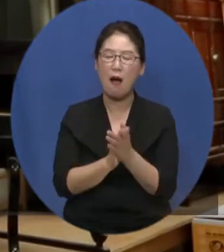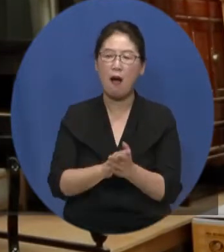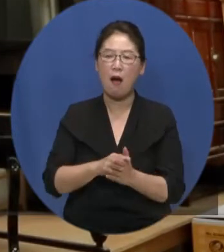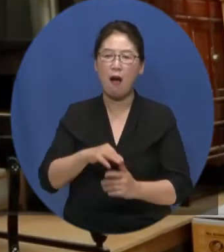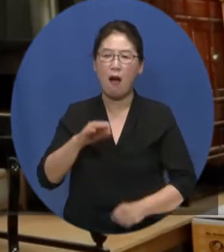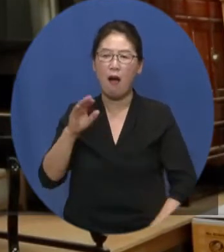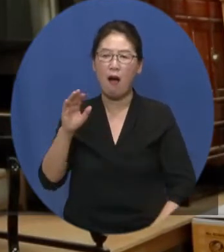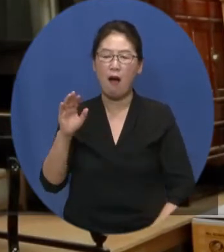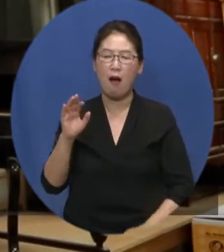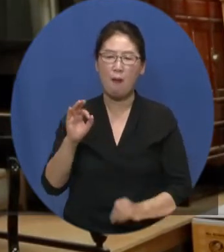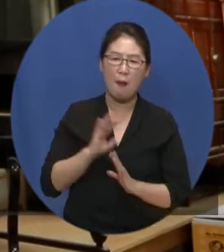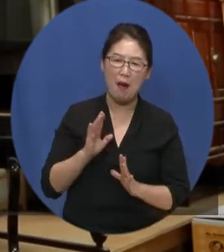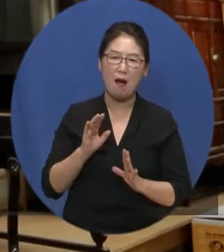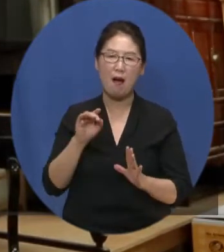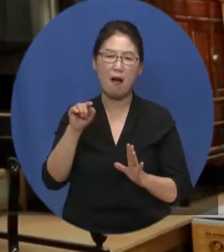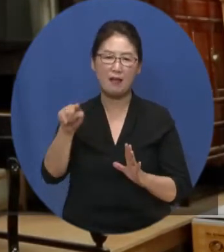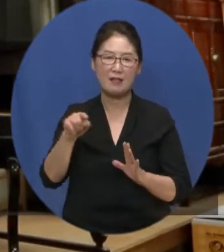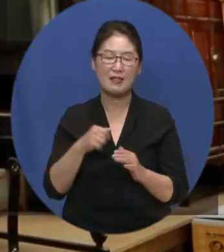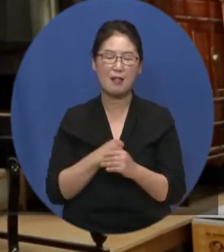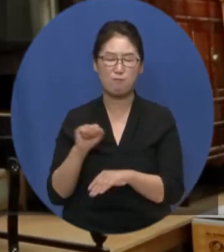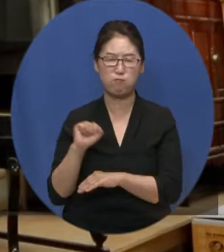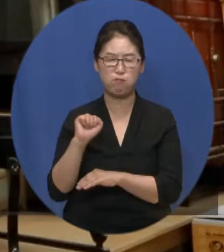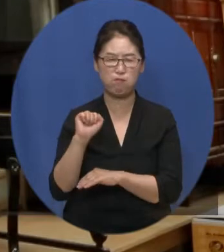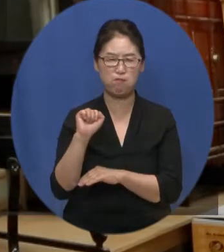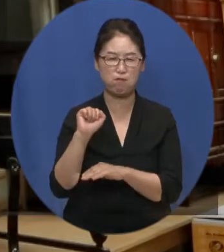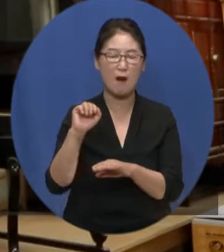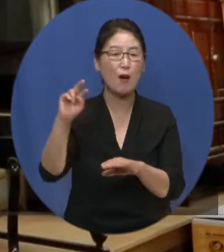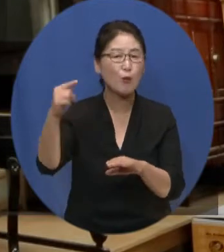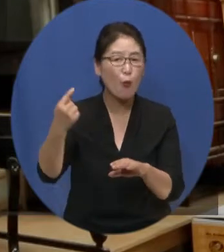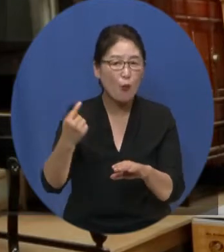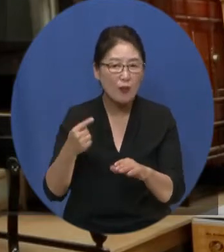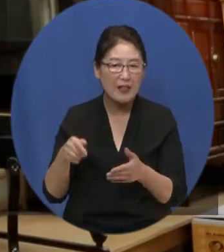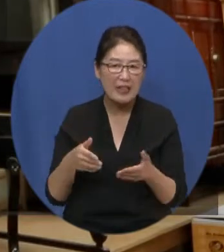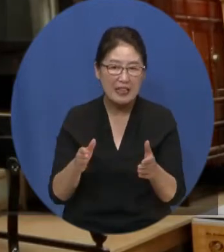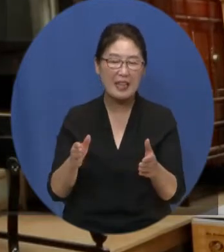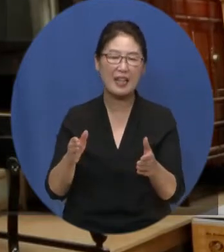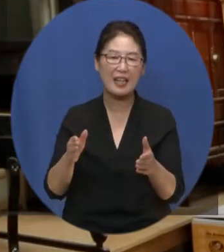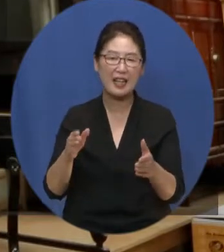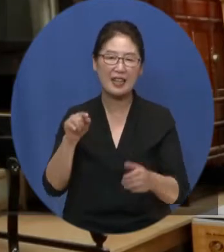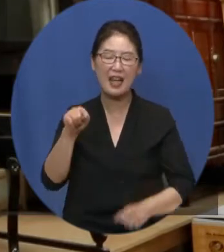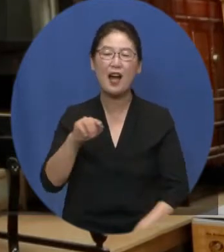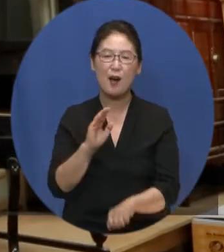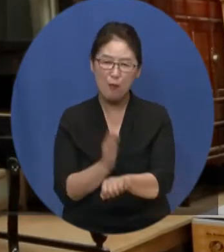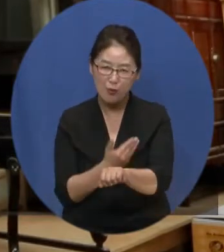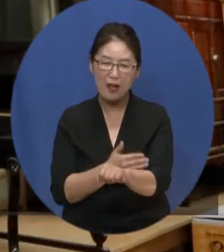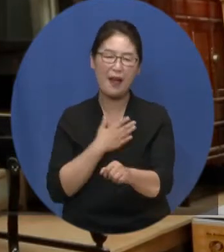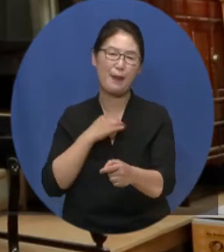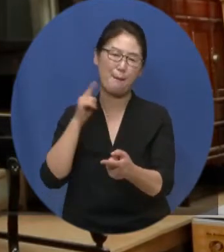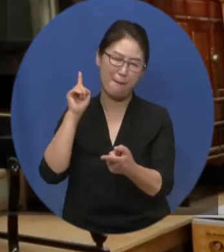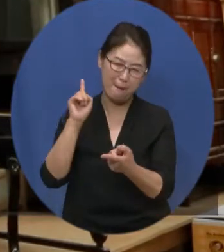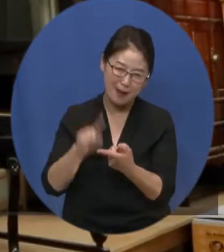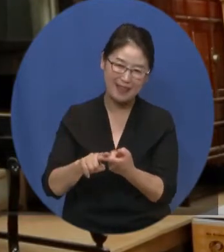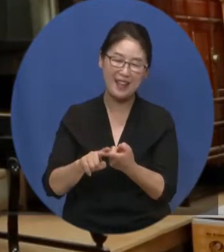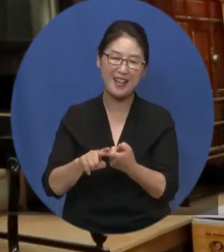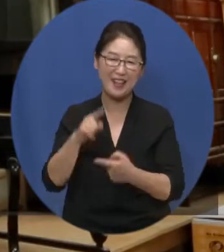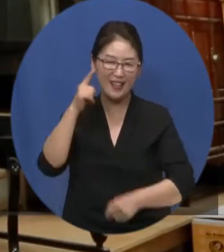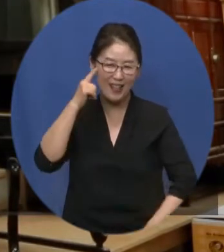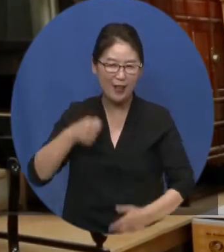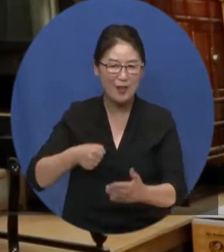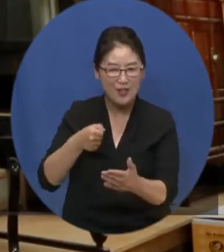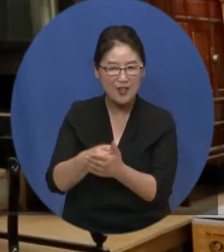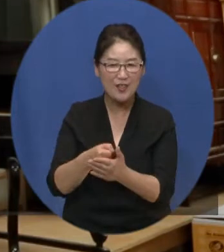타고 집에 오면서 이제 마음을 바꾼 거잖아 이거 해야겠다 그러면서 이제 집에